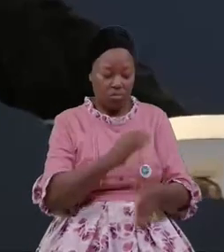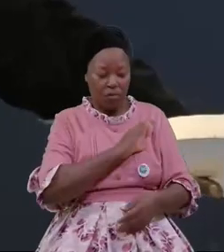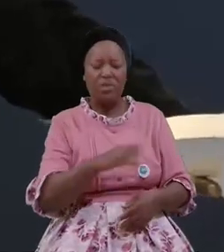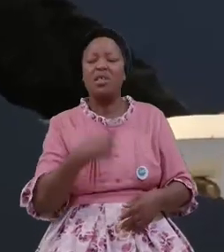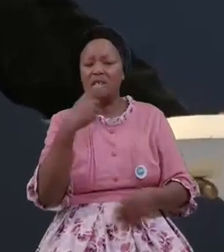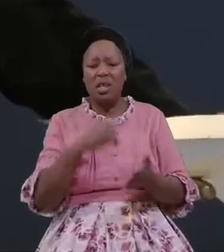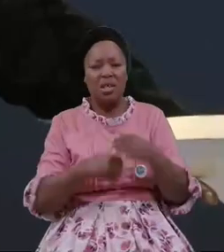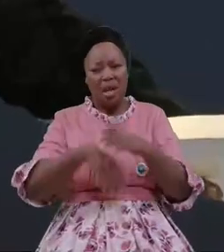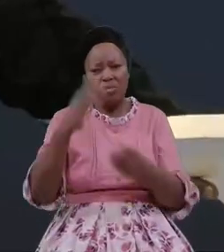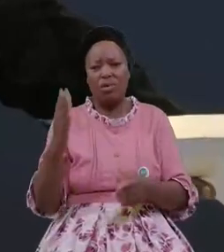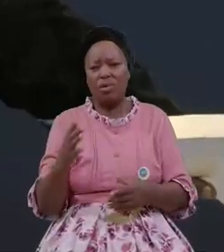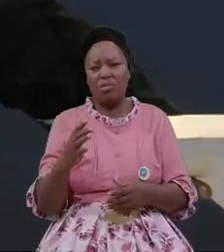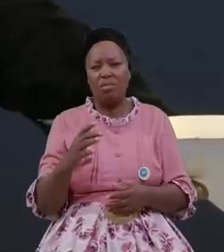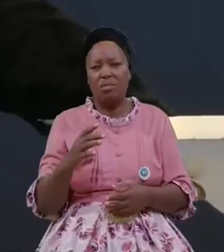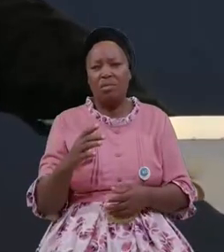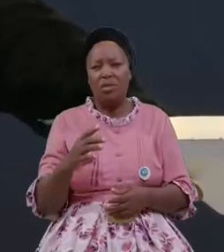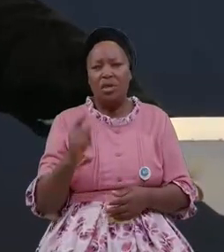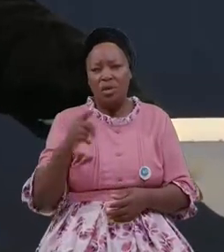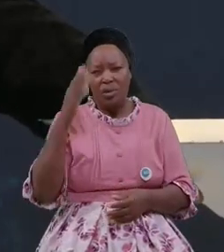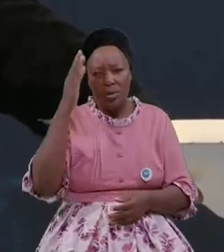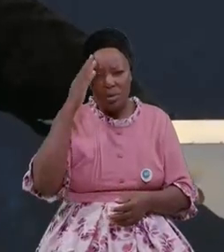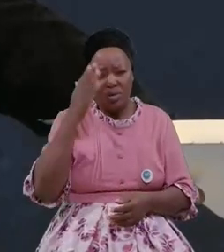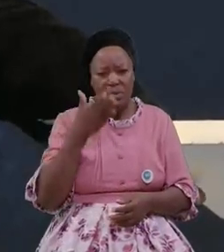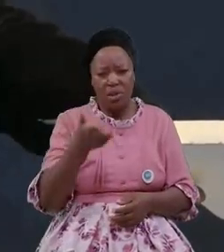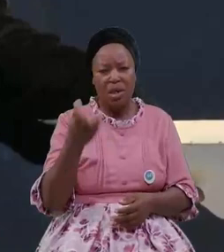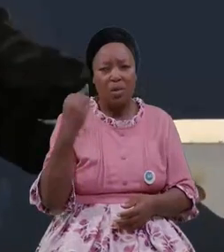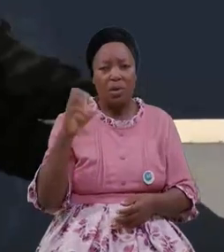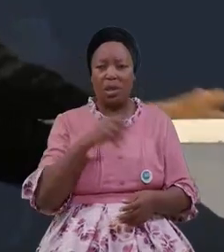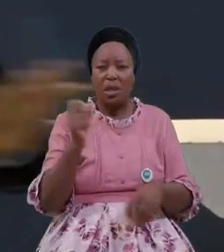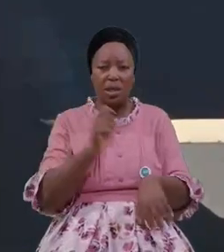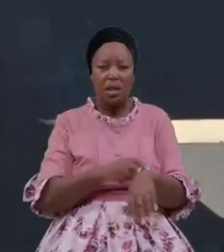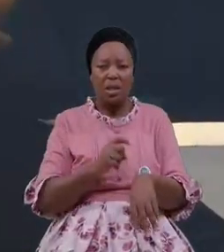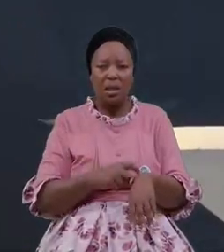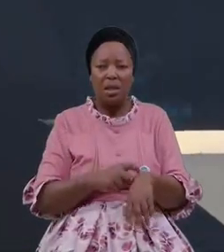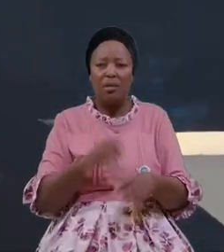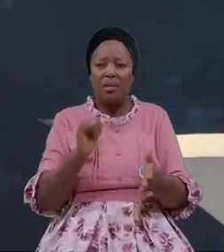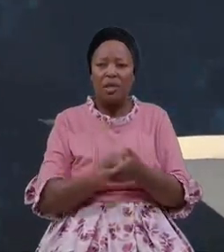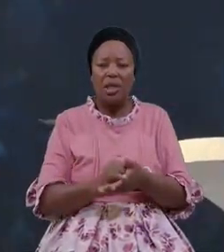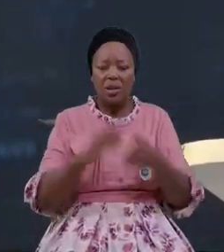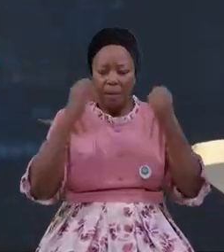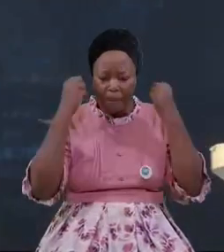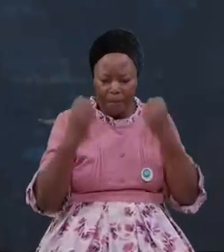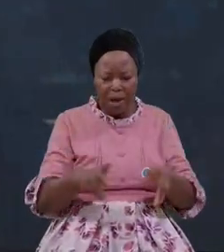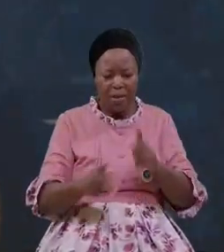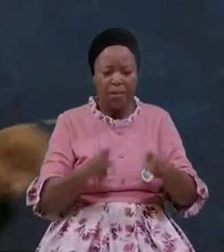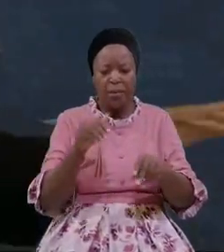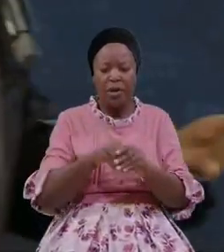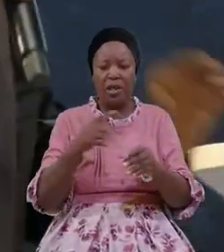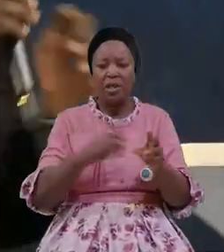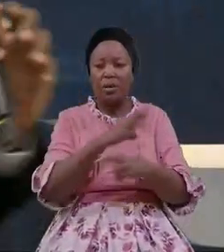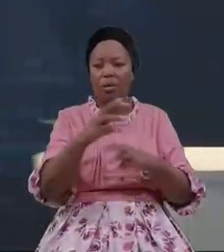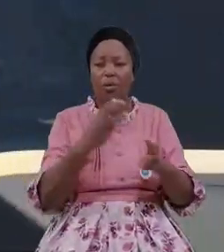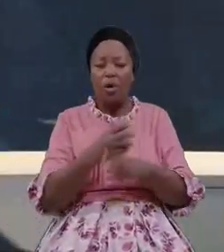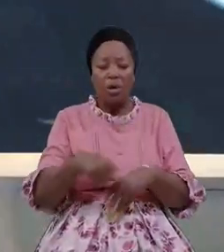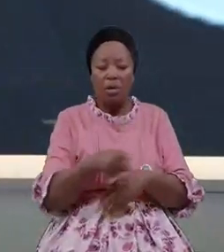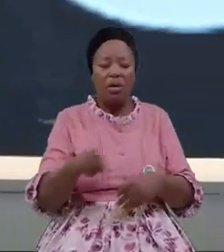dis-le fort il fut un temps beaucoup de personnes dans le monde